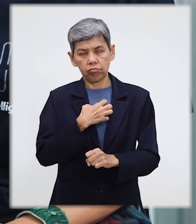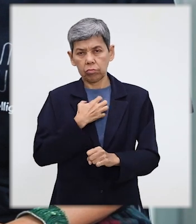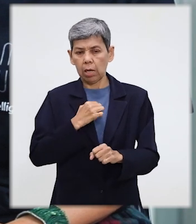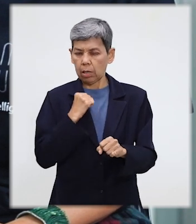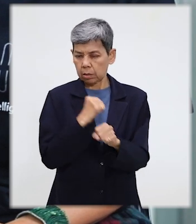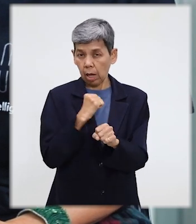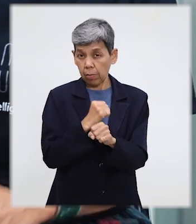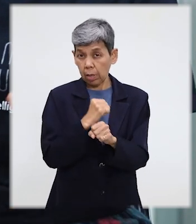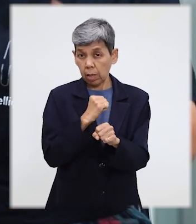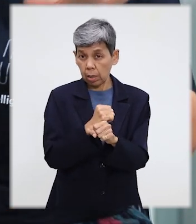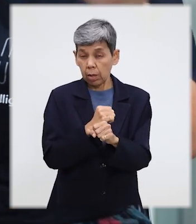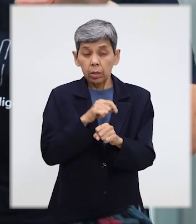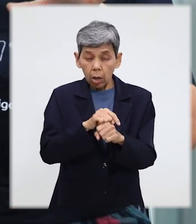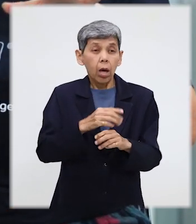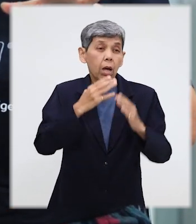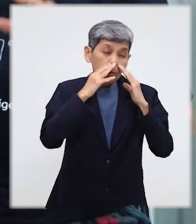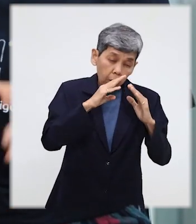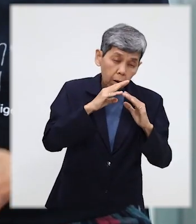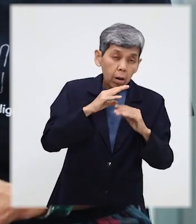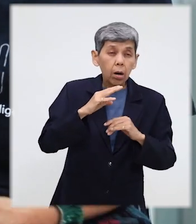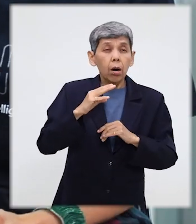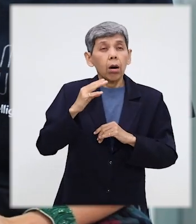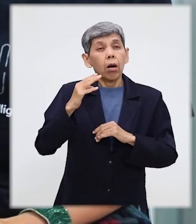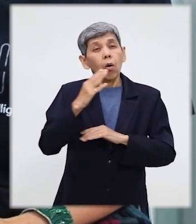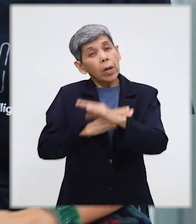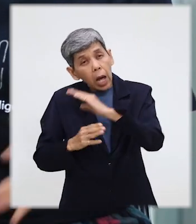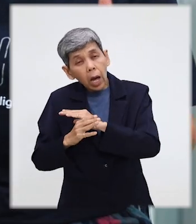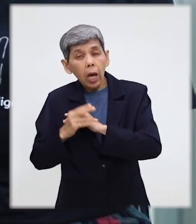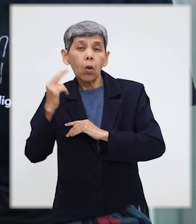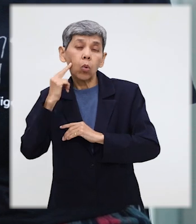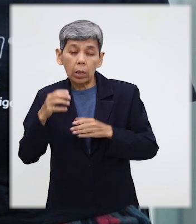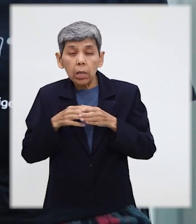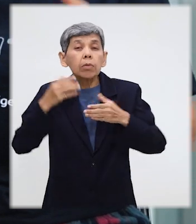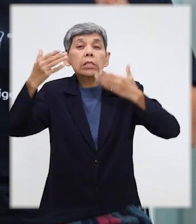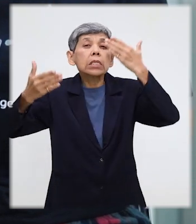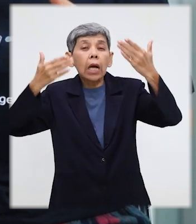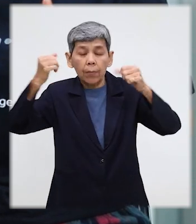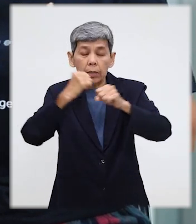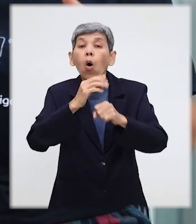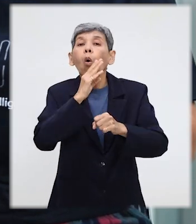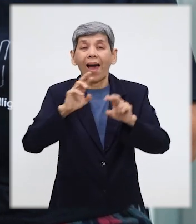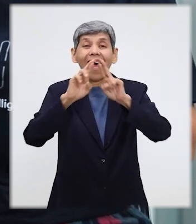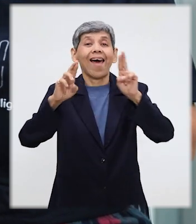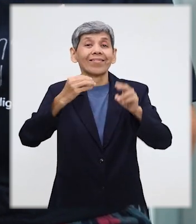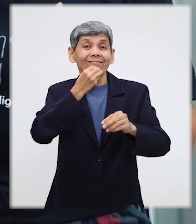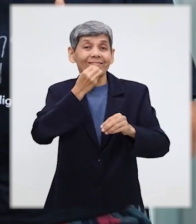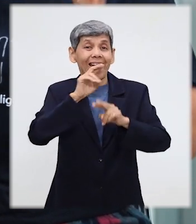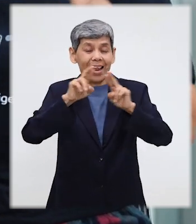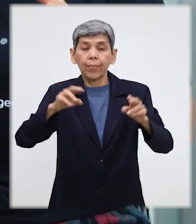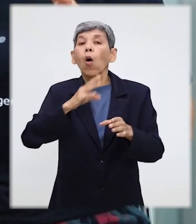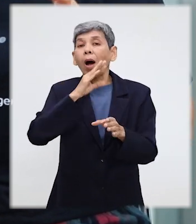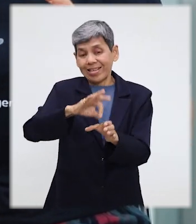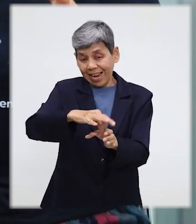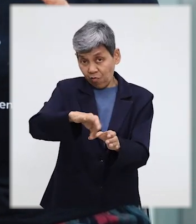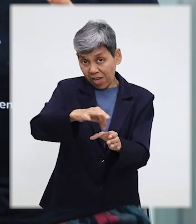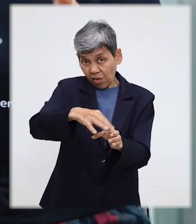ามีการทำงานร่วมระหว่างความพิการที่แตกต่างกันเพราะว่ามีคนพูดว่าถ้าเกิดเราจะทำกิจการสมมติว่าทำร้านอาหารเหมือนร้านกา